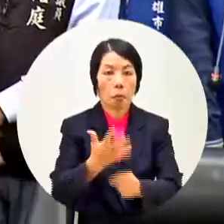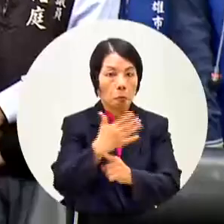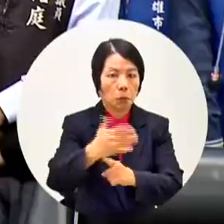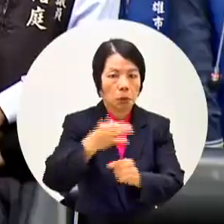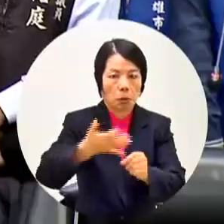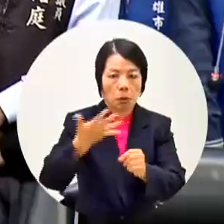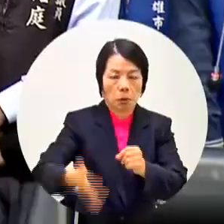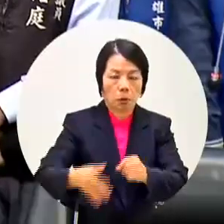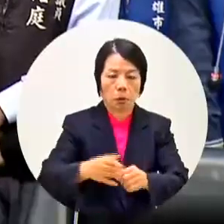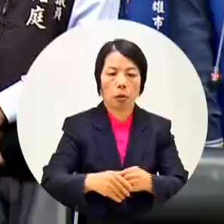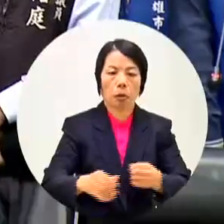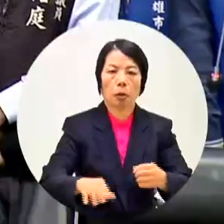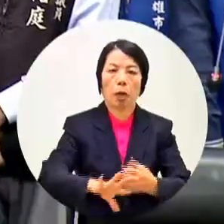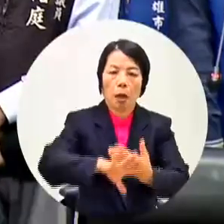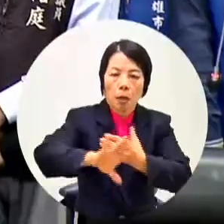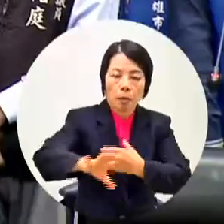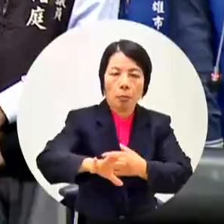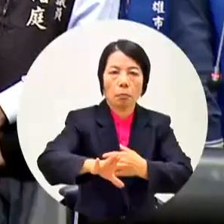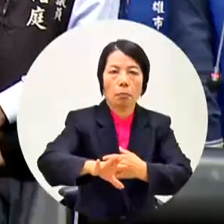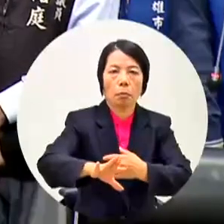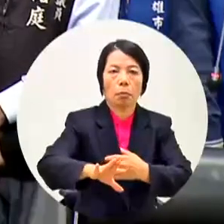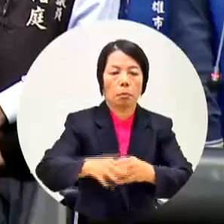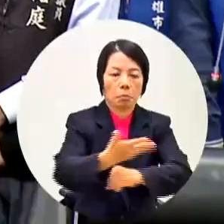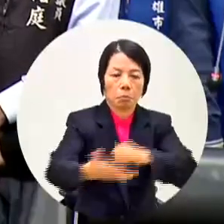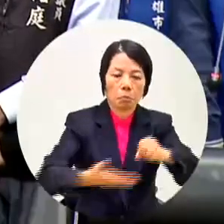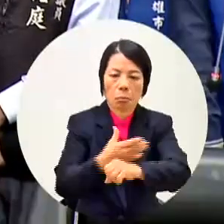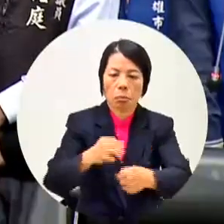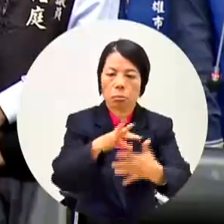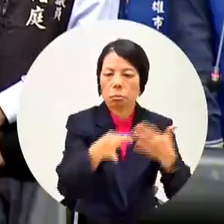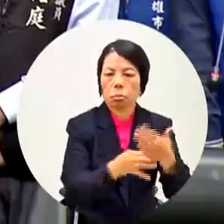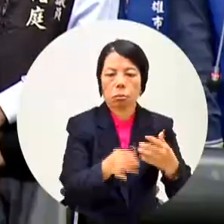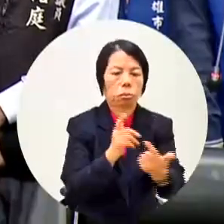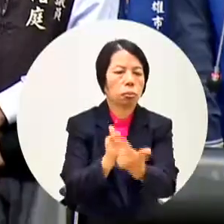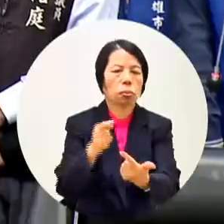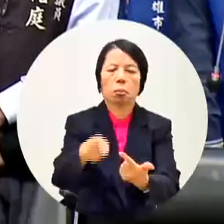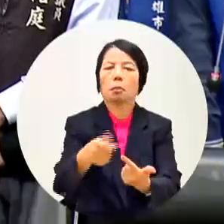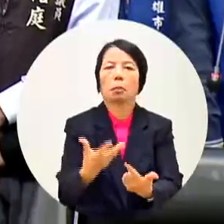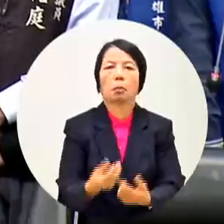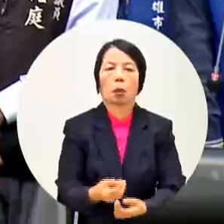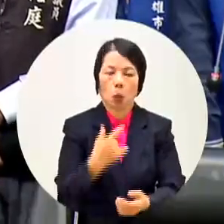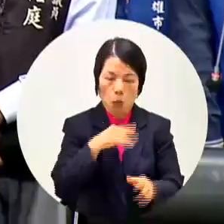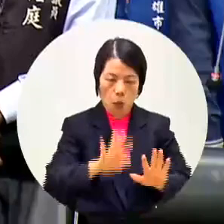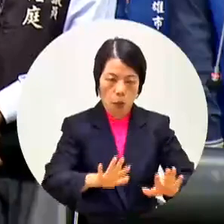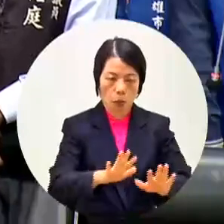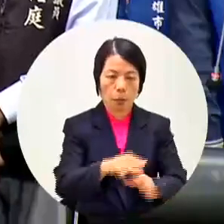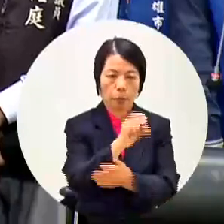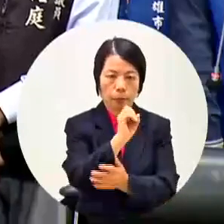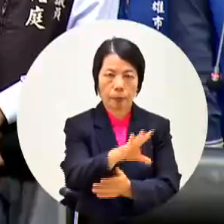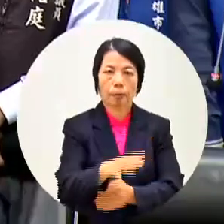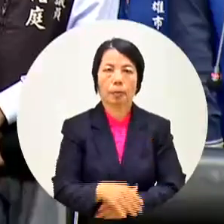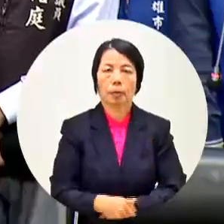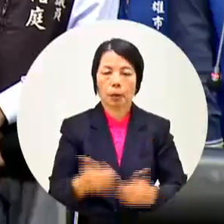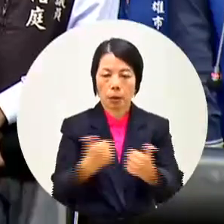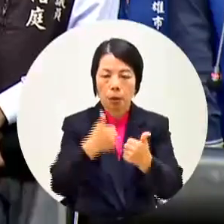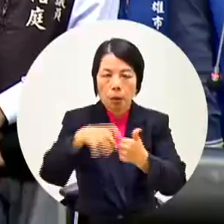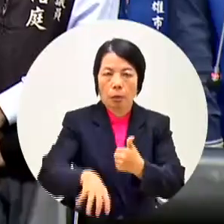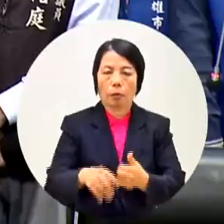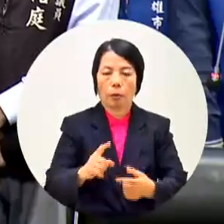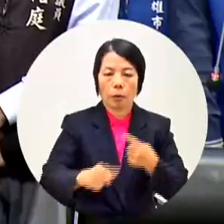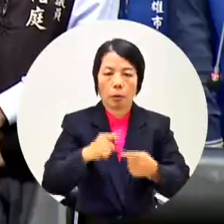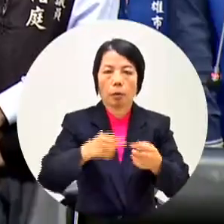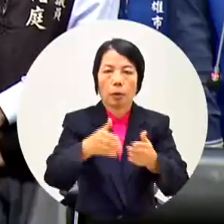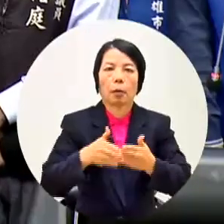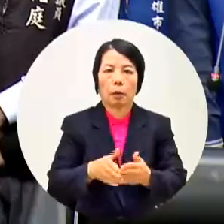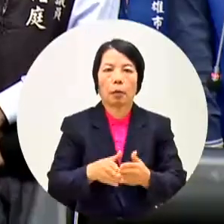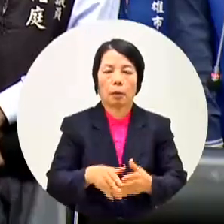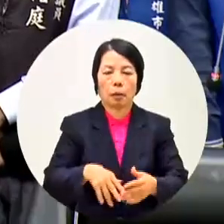区这样的规范。所以韩市长，我在这边也要呼吁，我们议会应该要正视一个提案，让我们的高雄